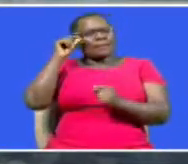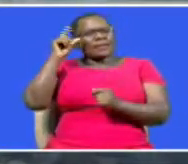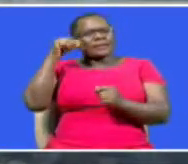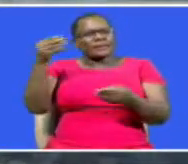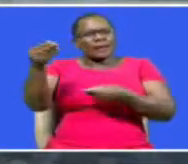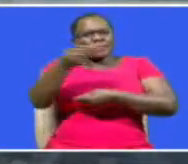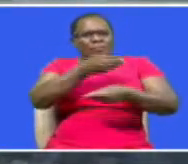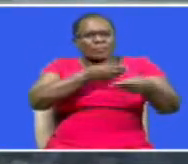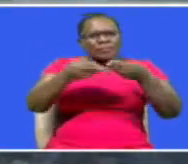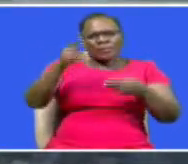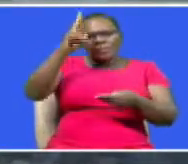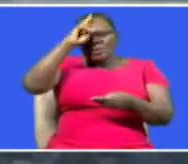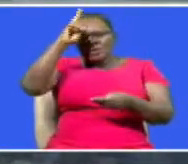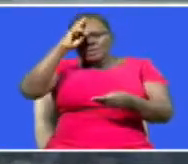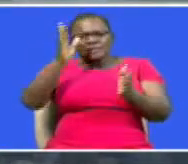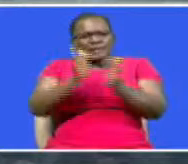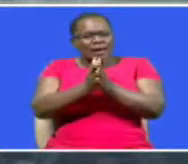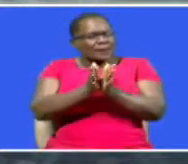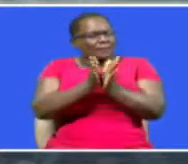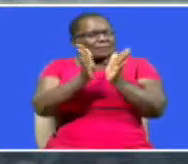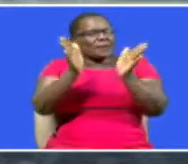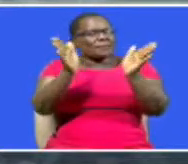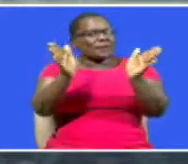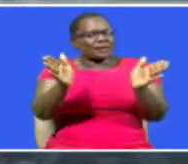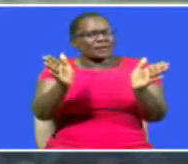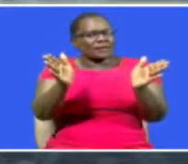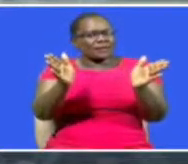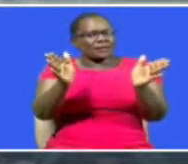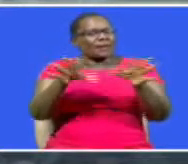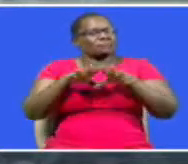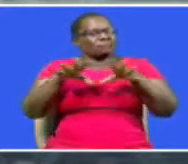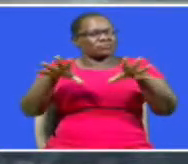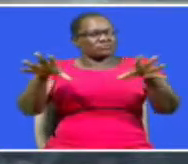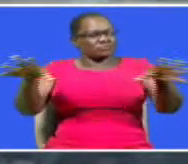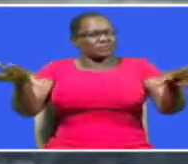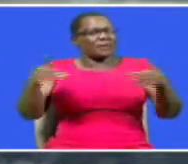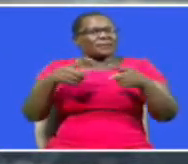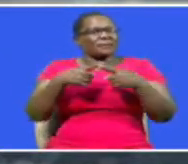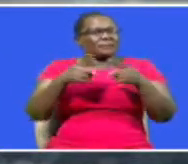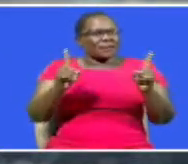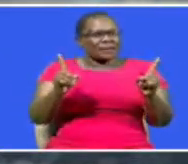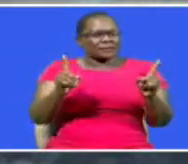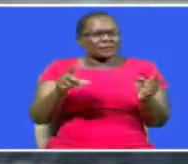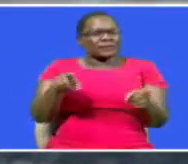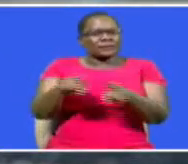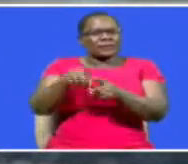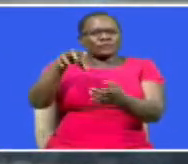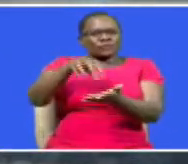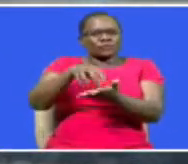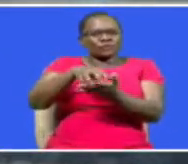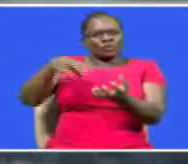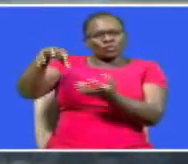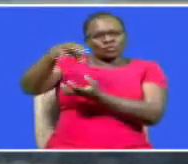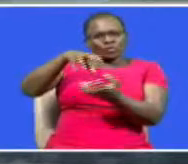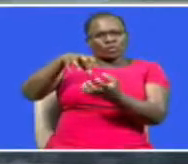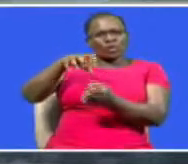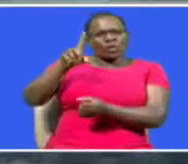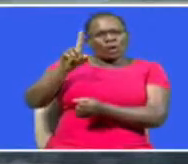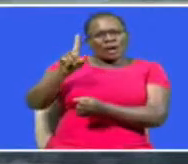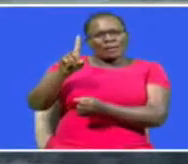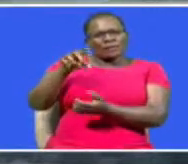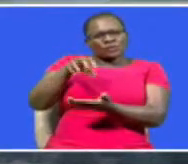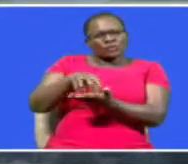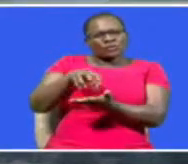nikupe kati ya polisi na waandamanaji pia zilisheheni. Hata hivyo, kwenye hali hiyo ya taharuki kulitokea visa